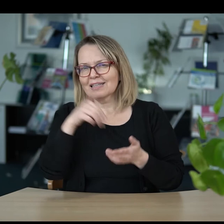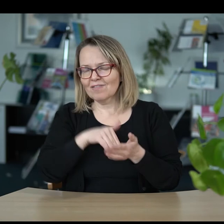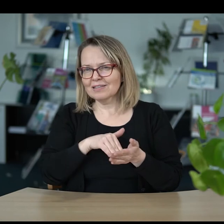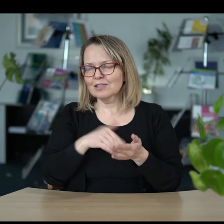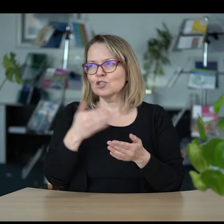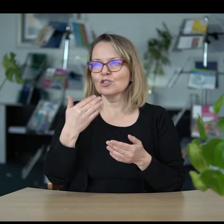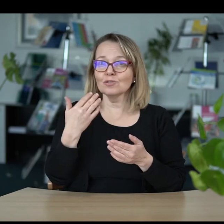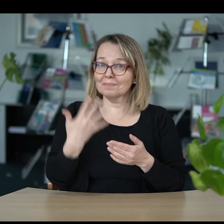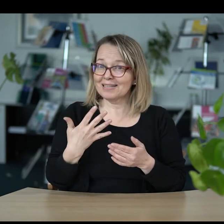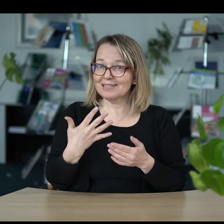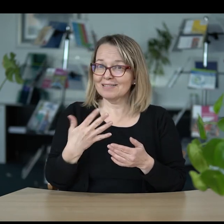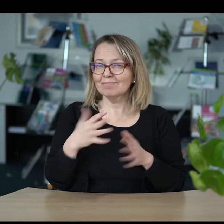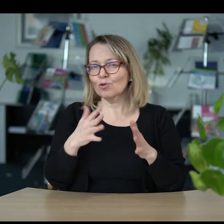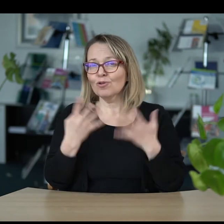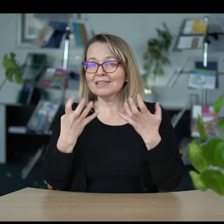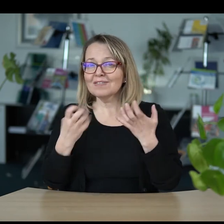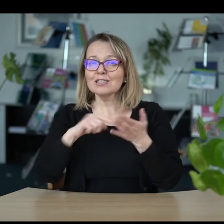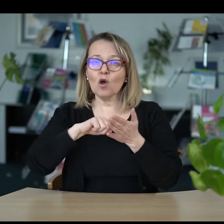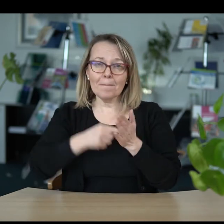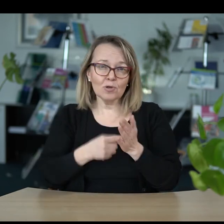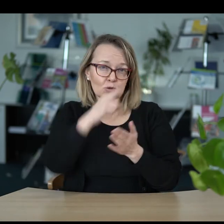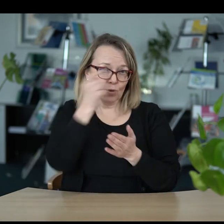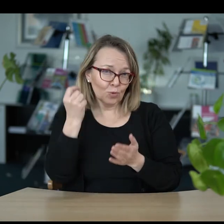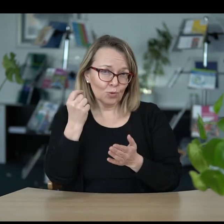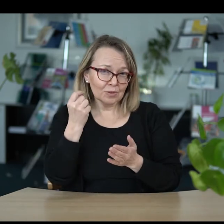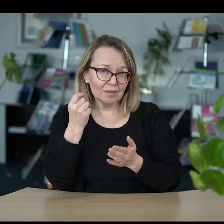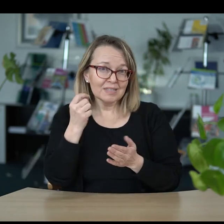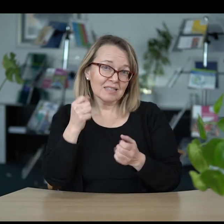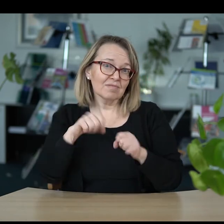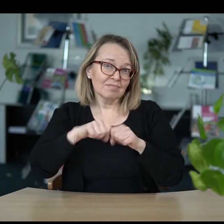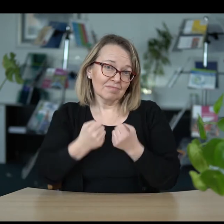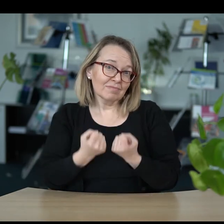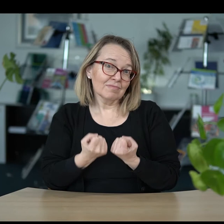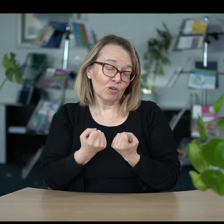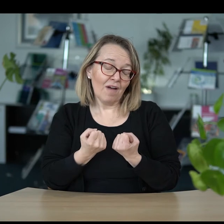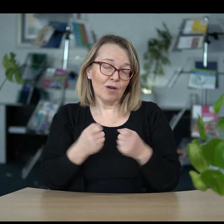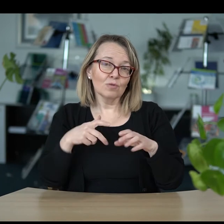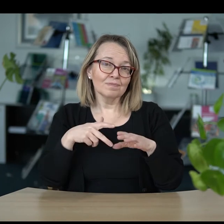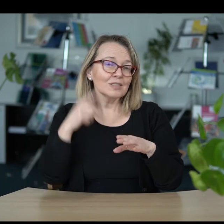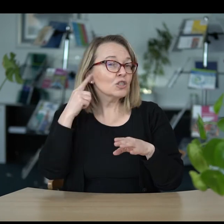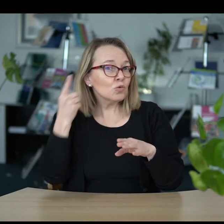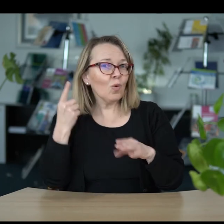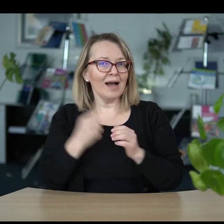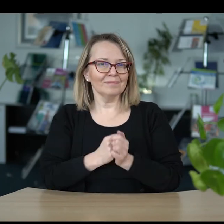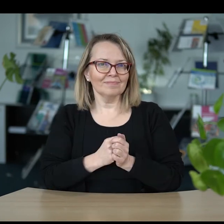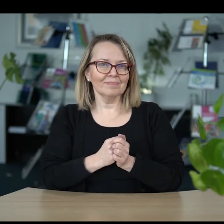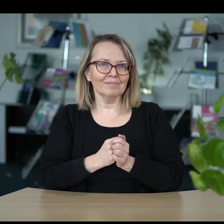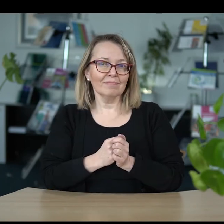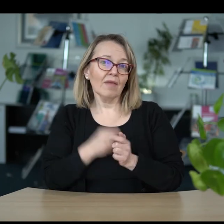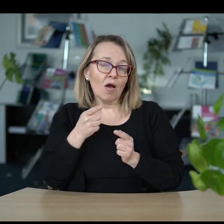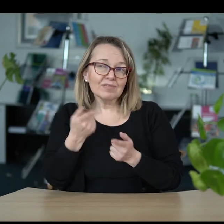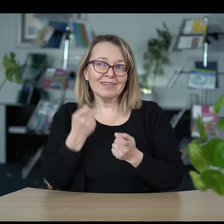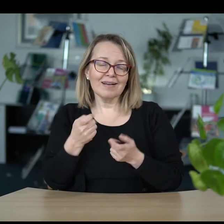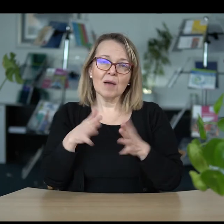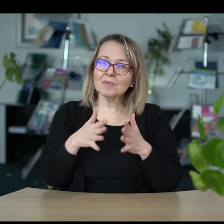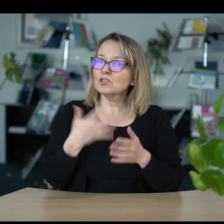Naj povem, da bodo leta 2050 okoli 900 milijonov ljudi, ki bodo imeli